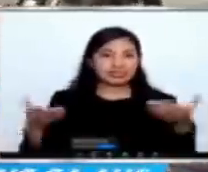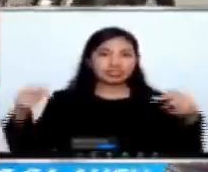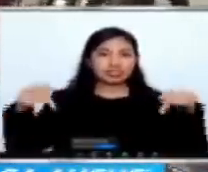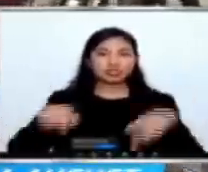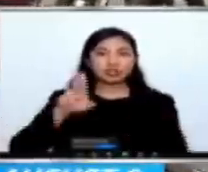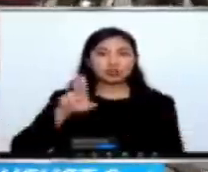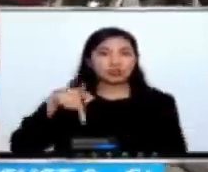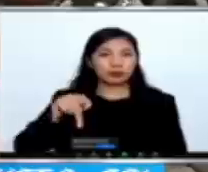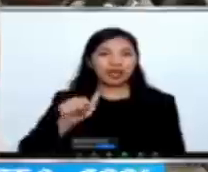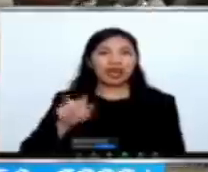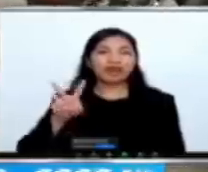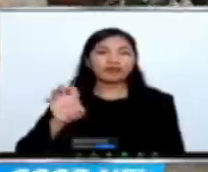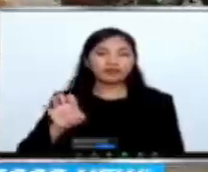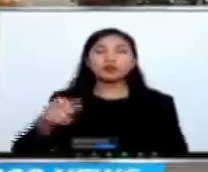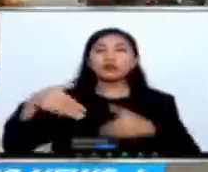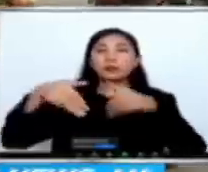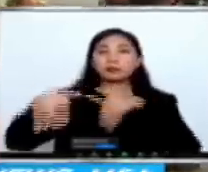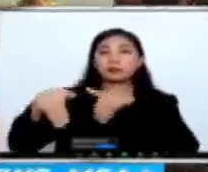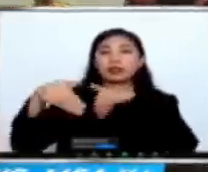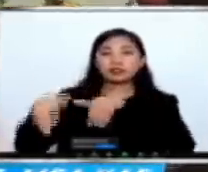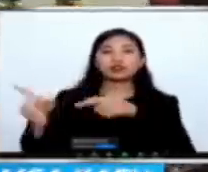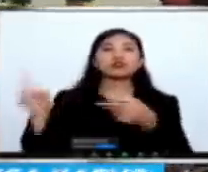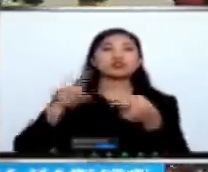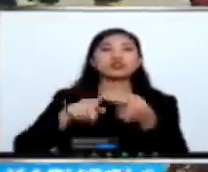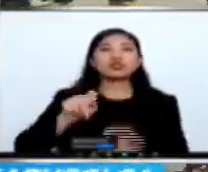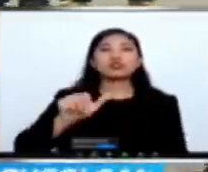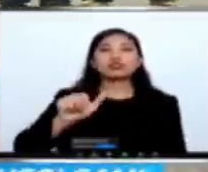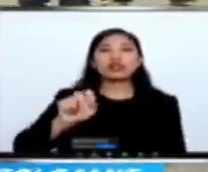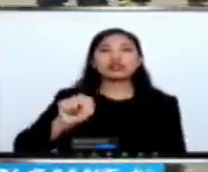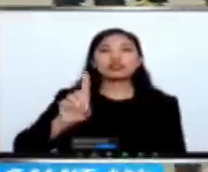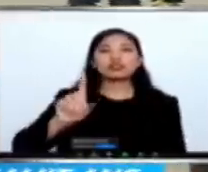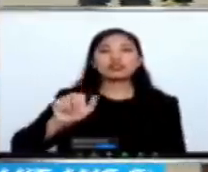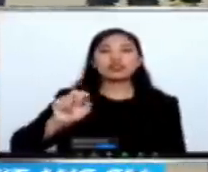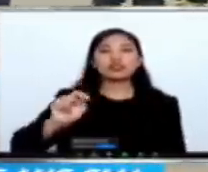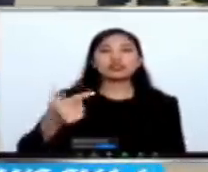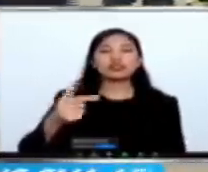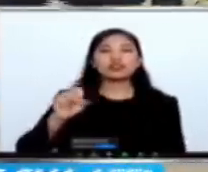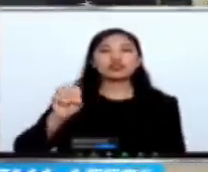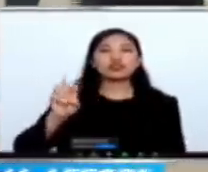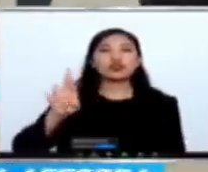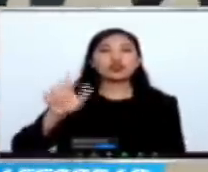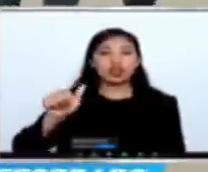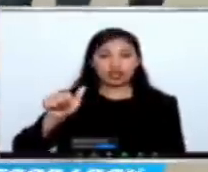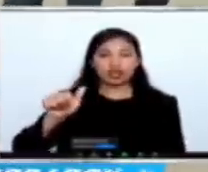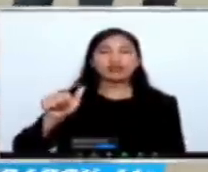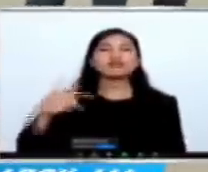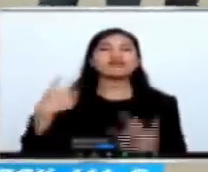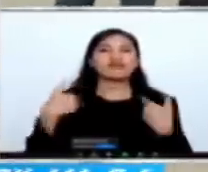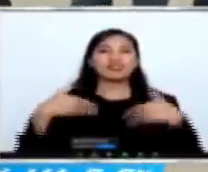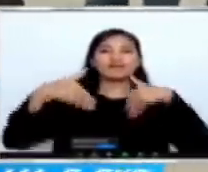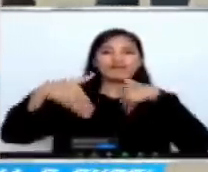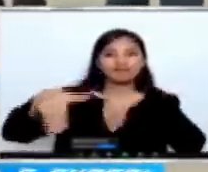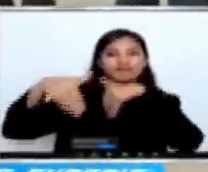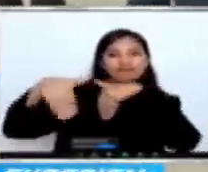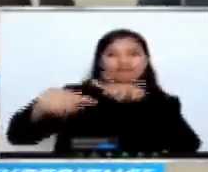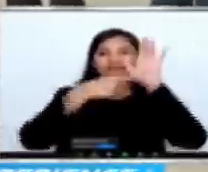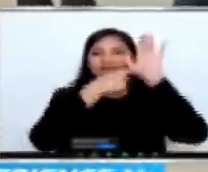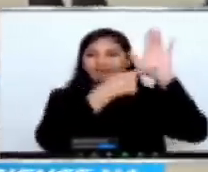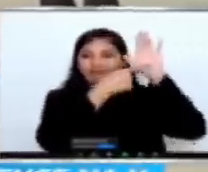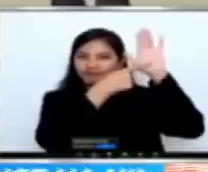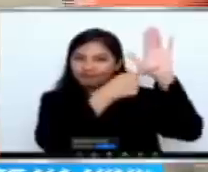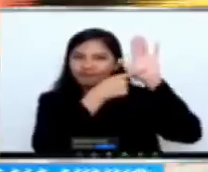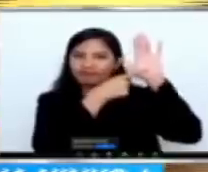sila papuntang Tandansora at doon tatapusin ang kanilang kontra-sona na protesta bandang alas 12 ng tanghali.